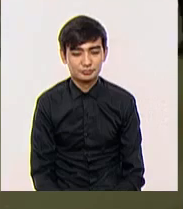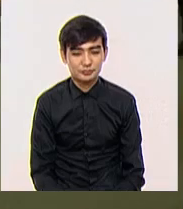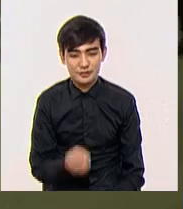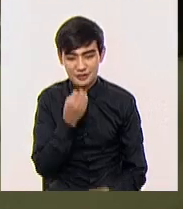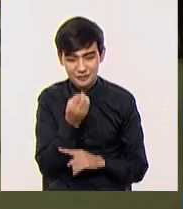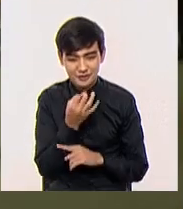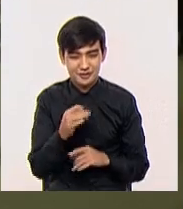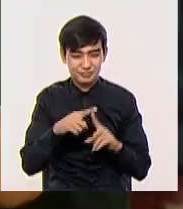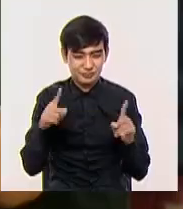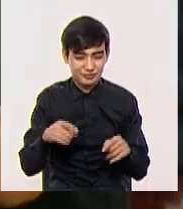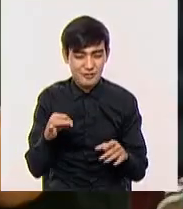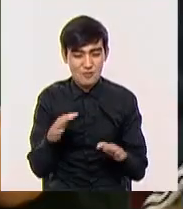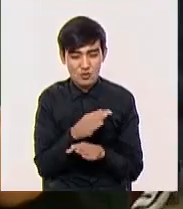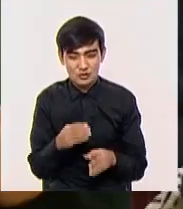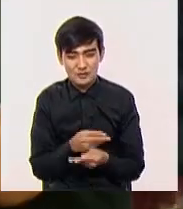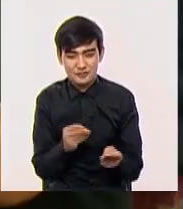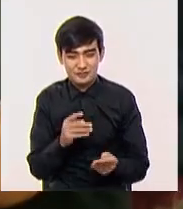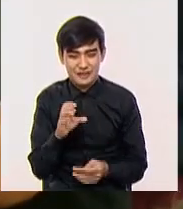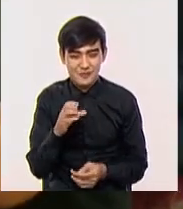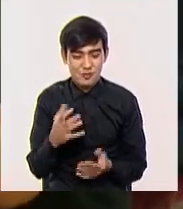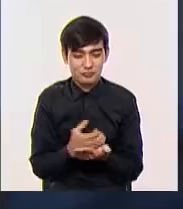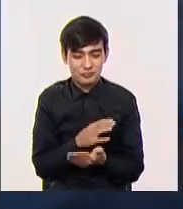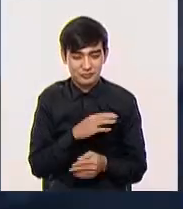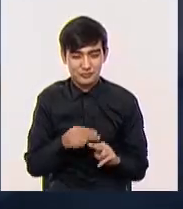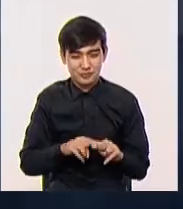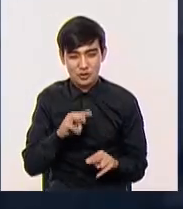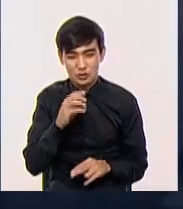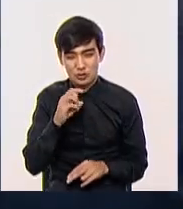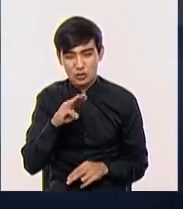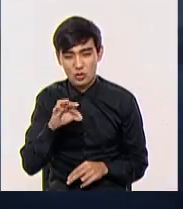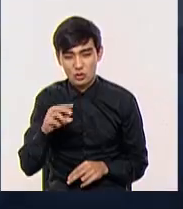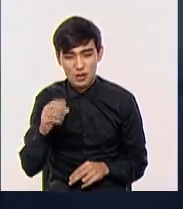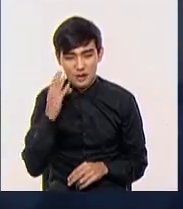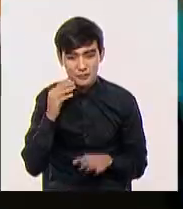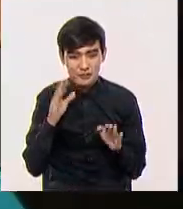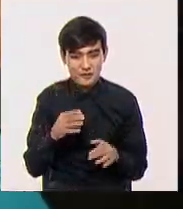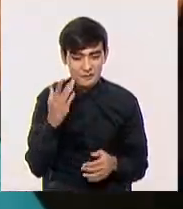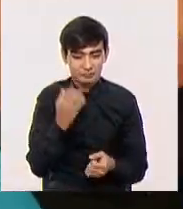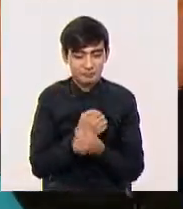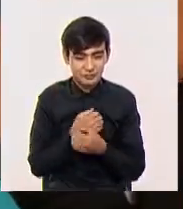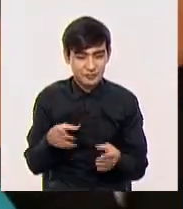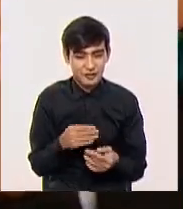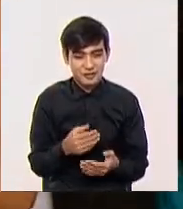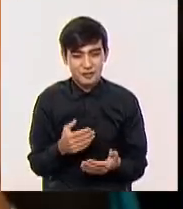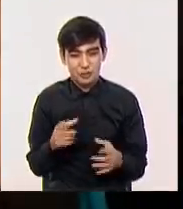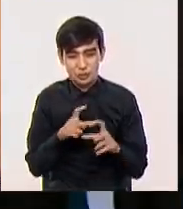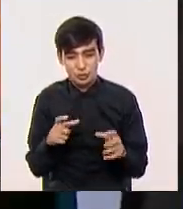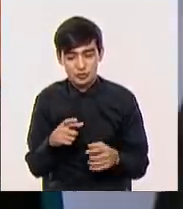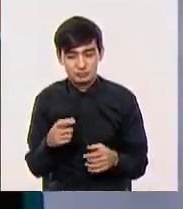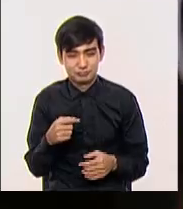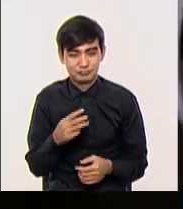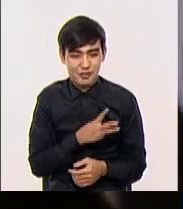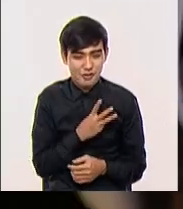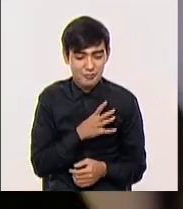Цветы, плакаты и музыка. Серебряных призеров Паралимпиады в Токио в Алматы встречали со всеми почестями. Болельщики едва сдерживали